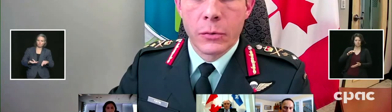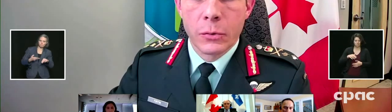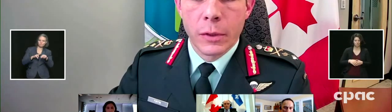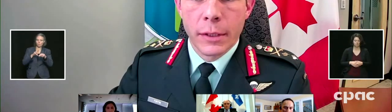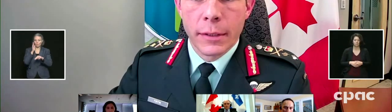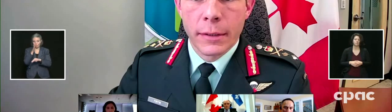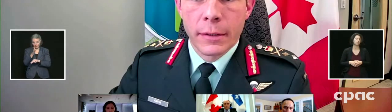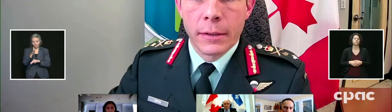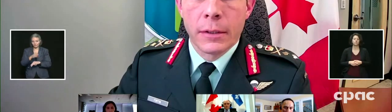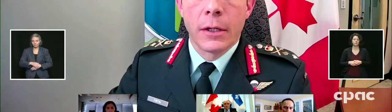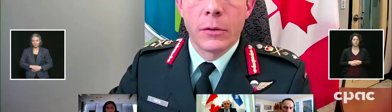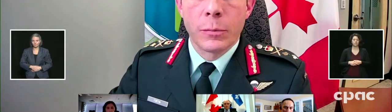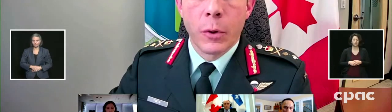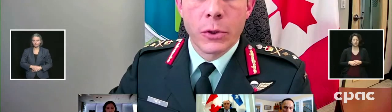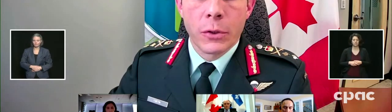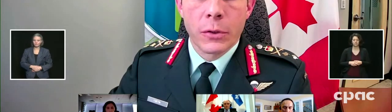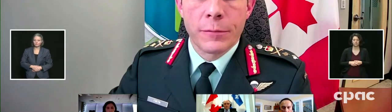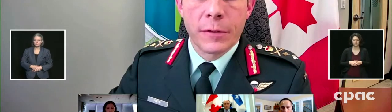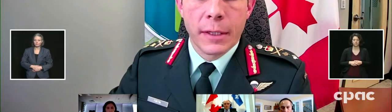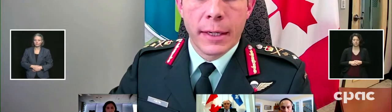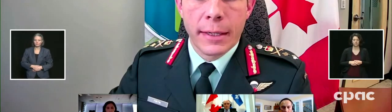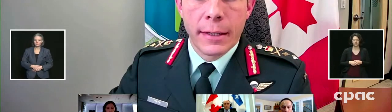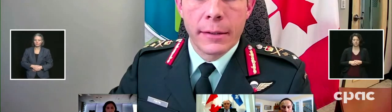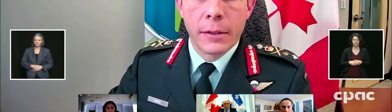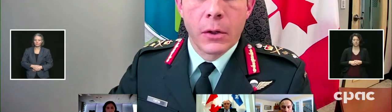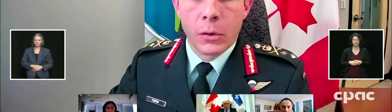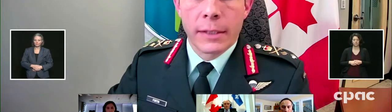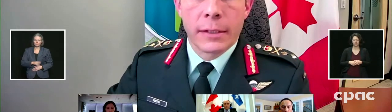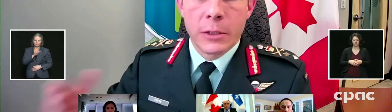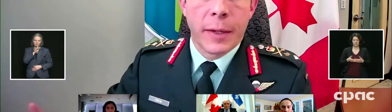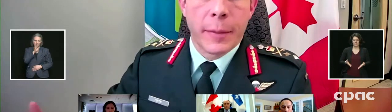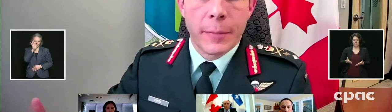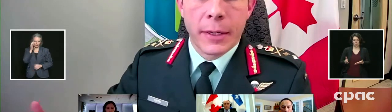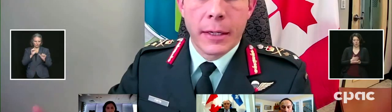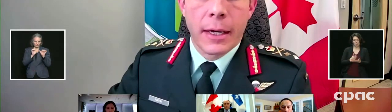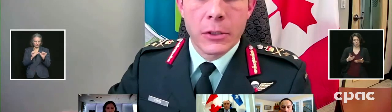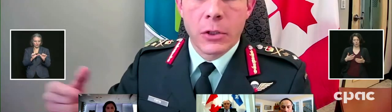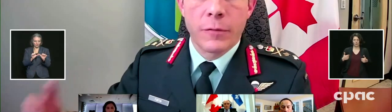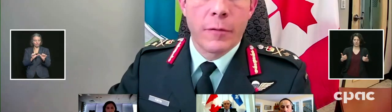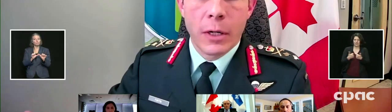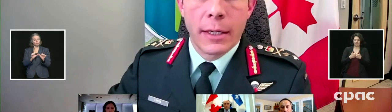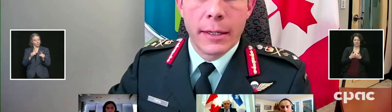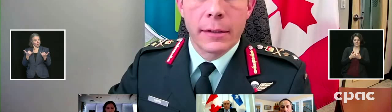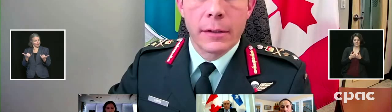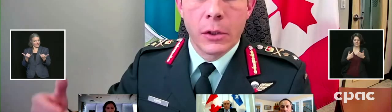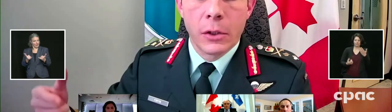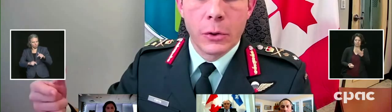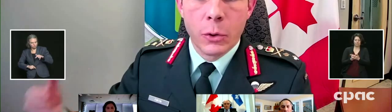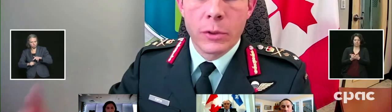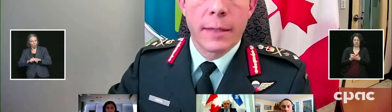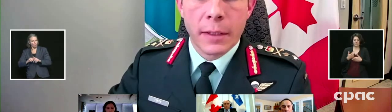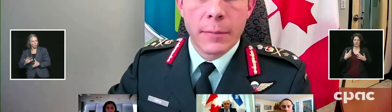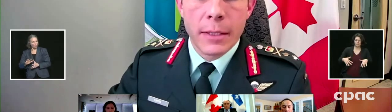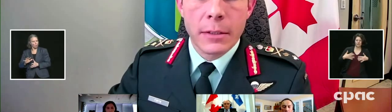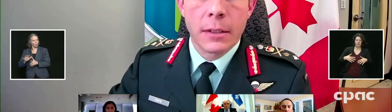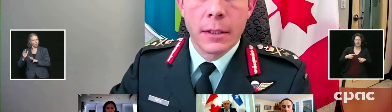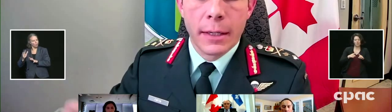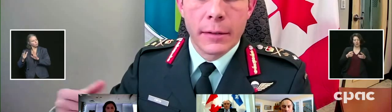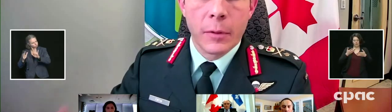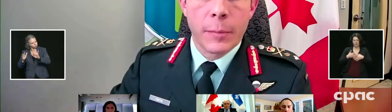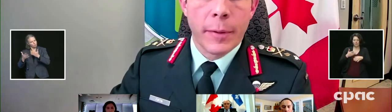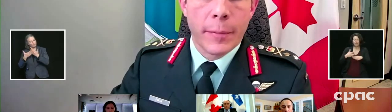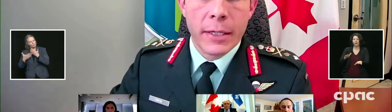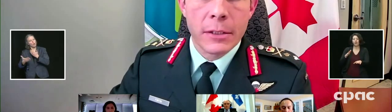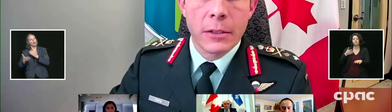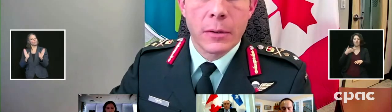ça nous pose un défi réel, on est en train de se préparer à ce que va avoir l'air le 2e trimestre en